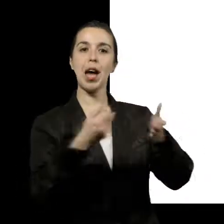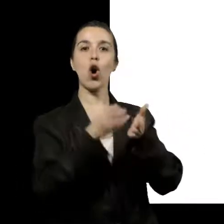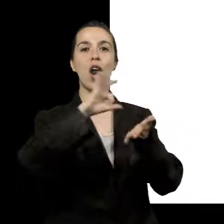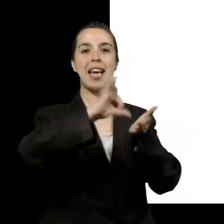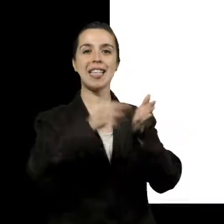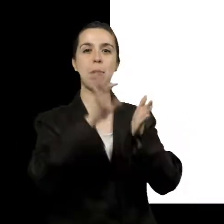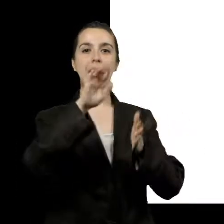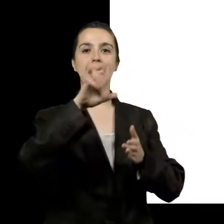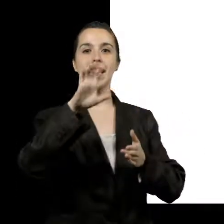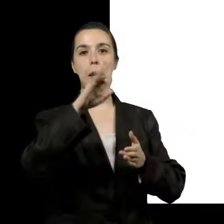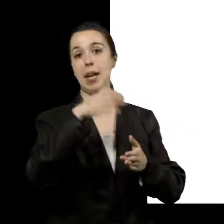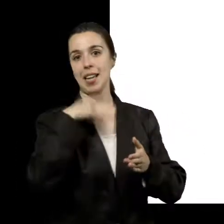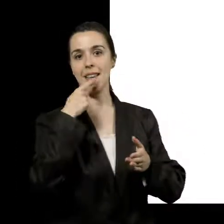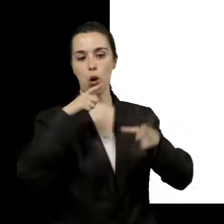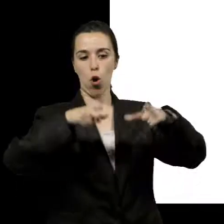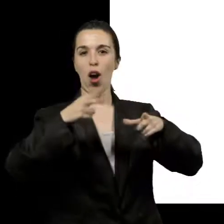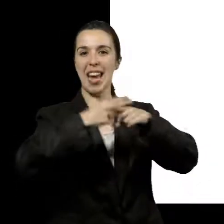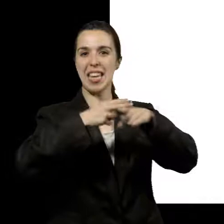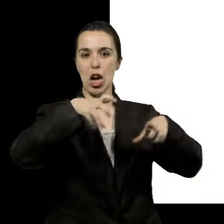Rajola pintada amb el sistema de trepes.